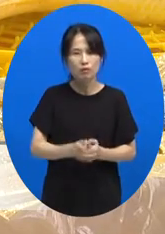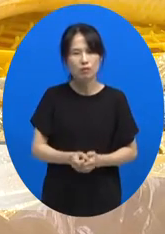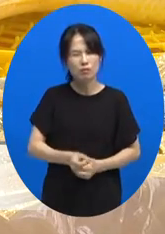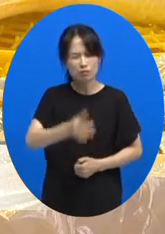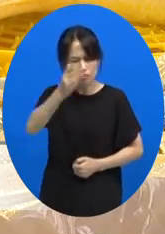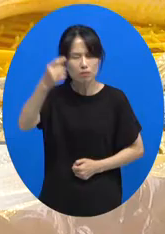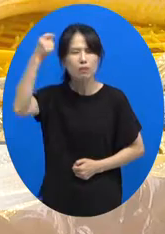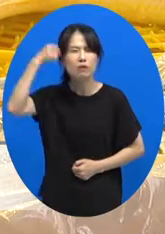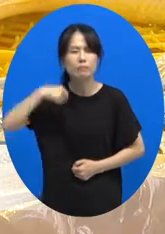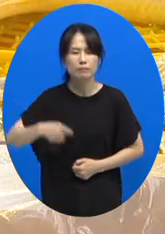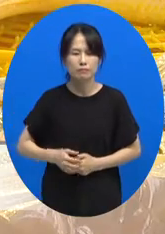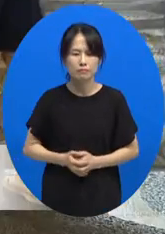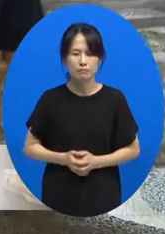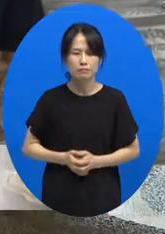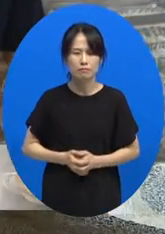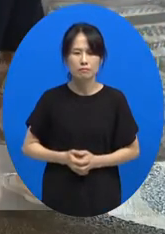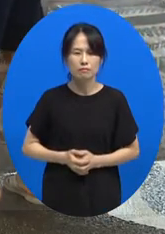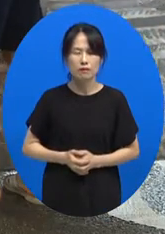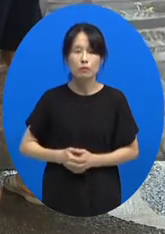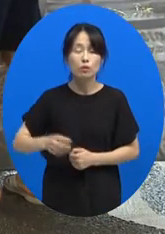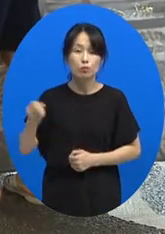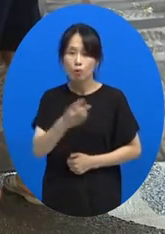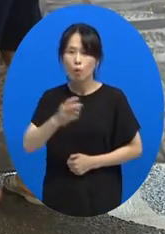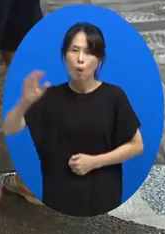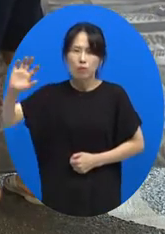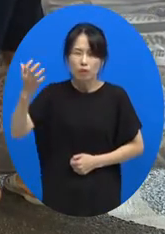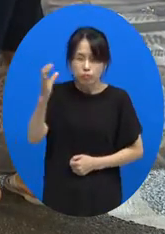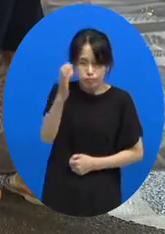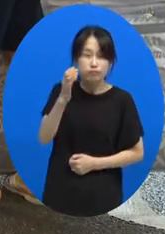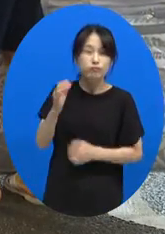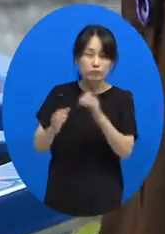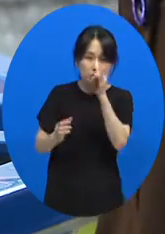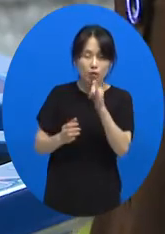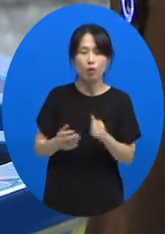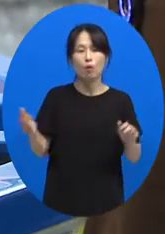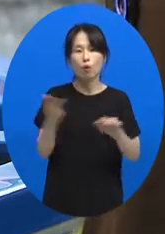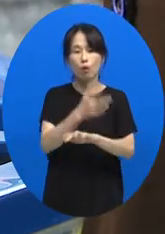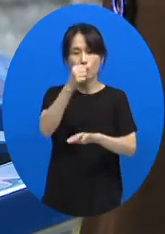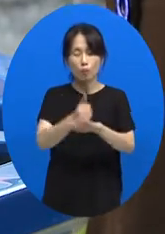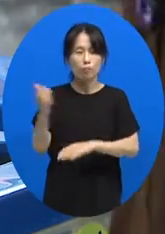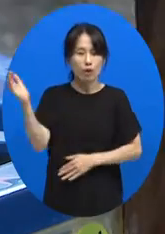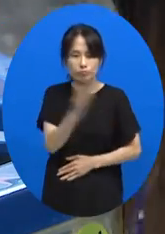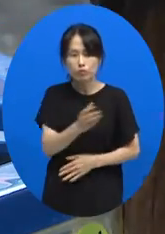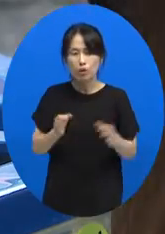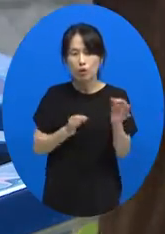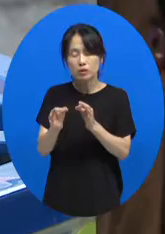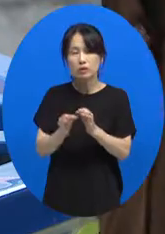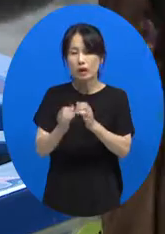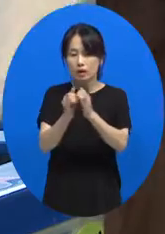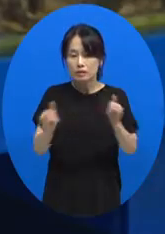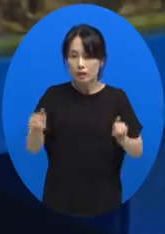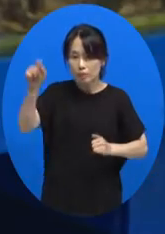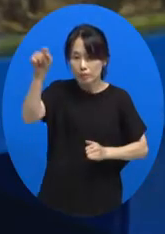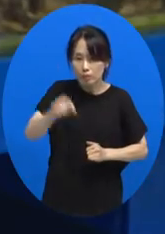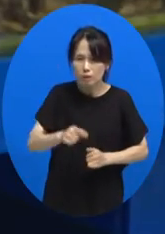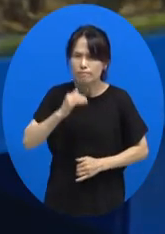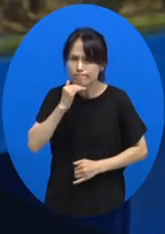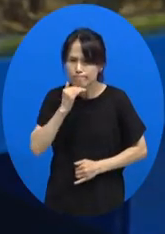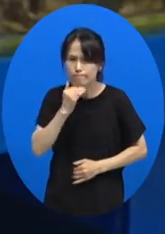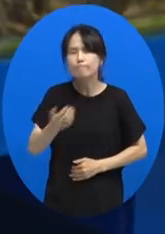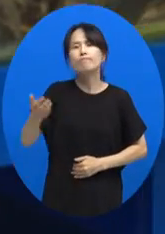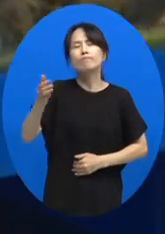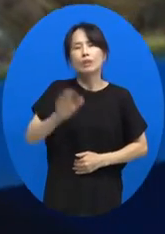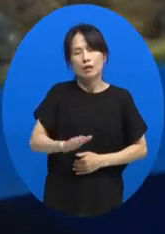더 매서워 보입니다. 여기에 태풍 소식까지 지난 주말부터 장을 보러 좀 나오나 싶었던 사람들의